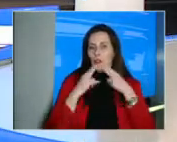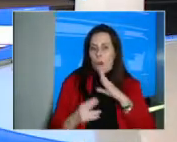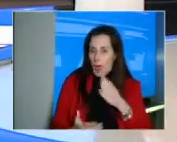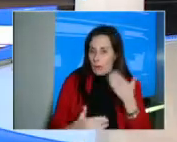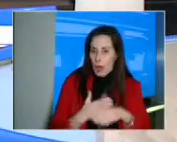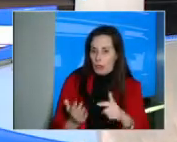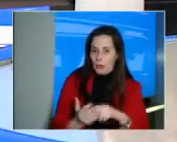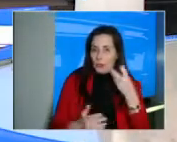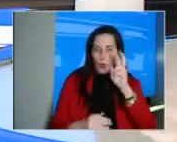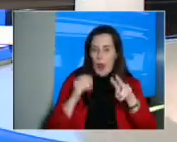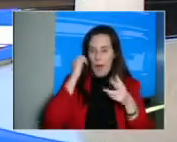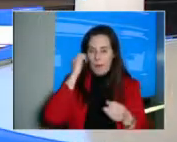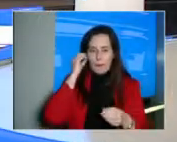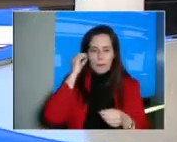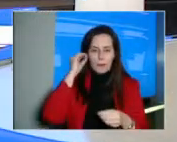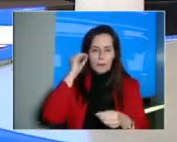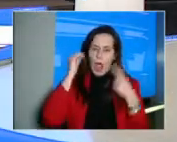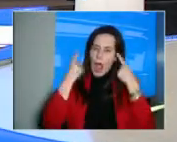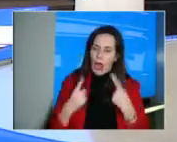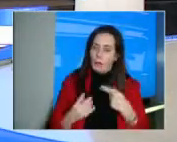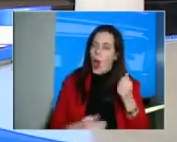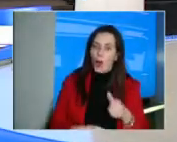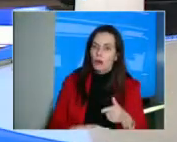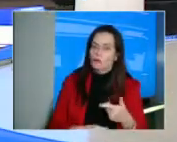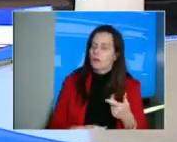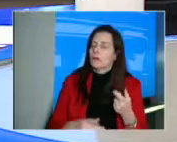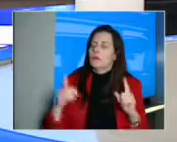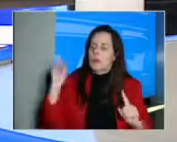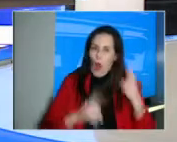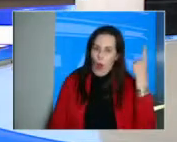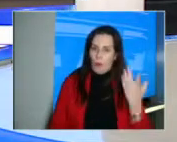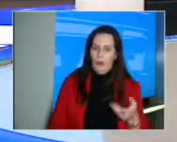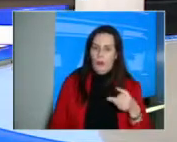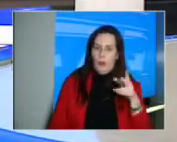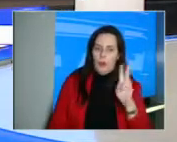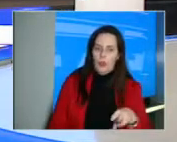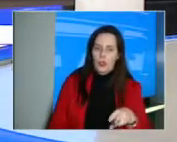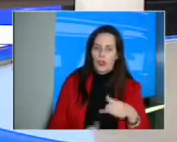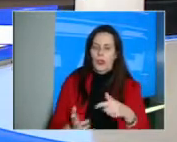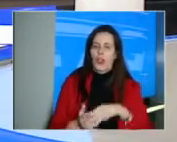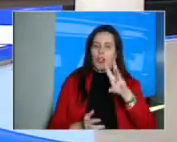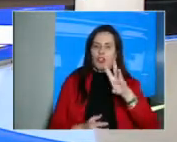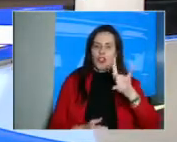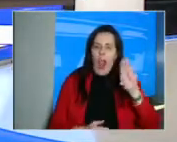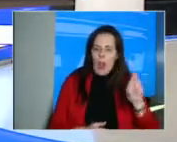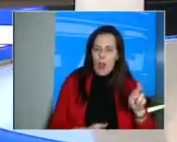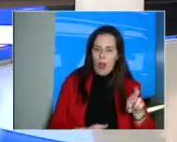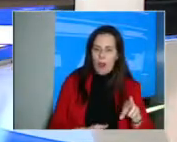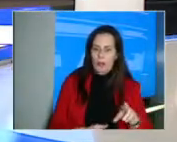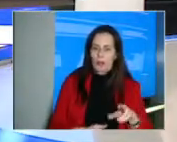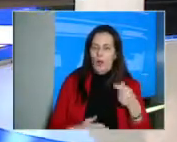שבסוף התגייסו איזה 2,000 חרדים, שהעלויות שלהם כל כך אסטרונומיות, יש את מסלול שחר שעולה לחרדי